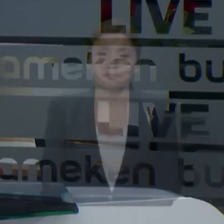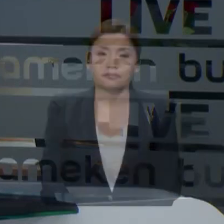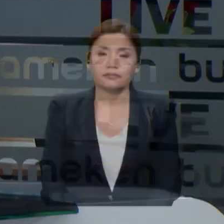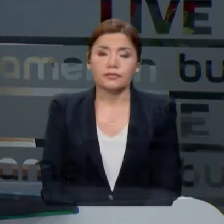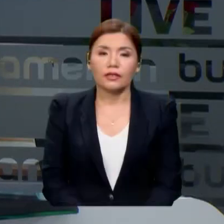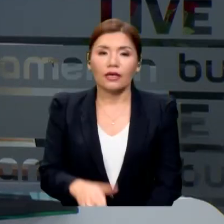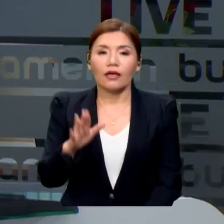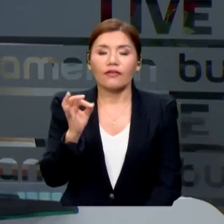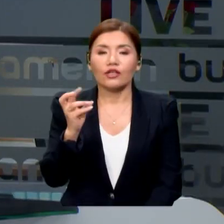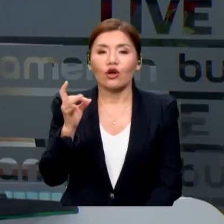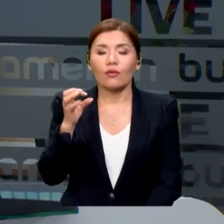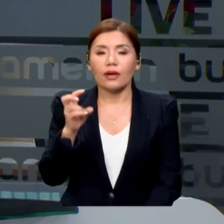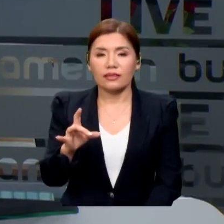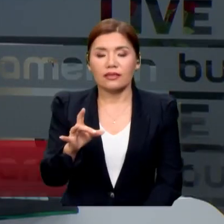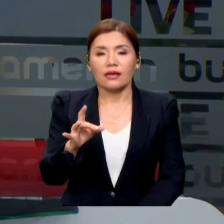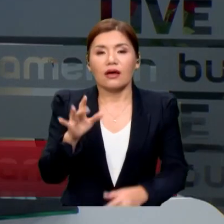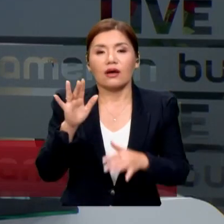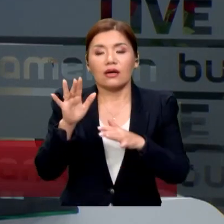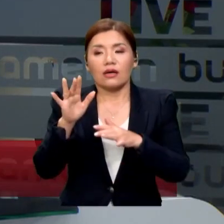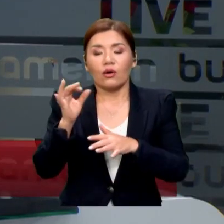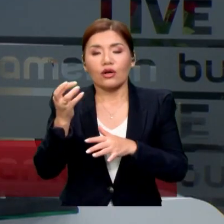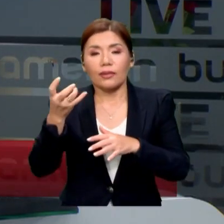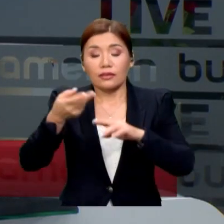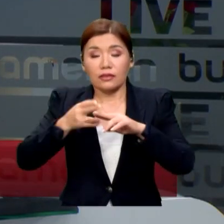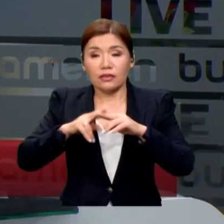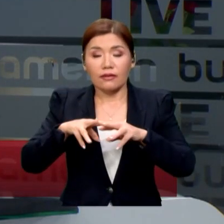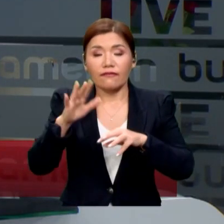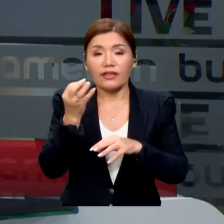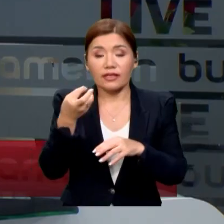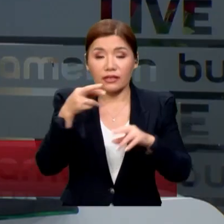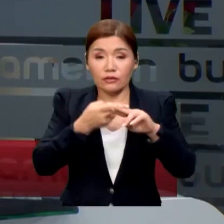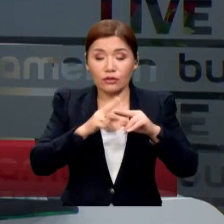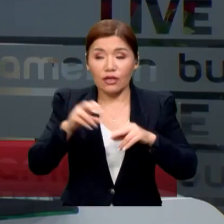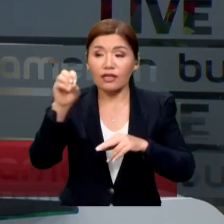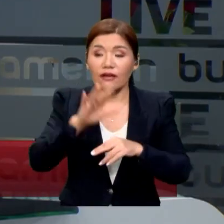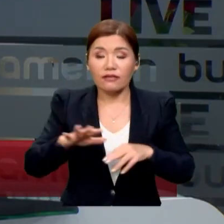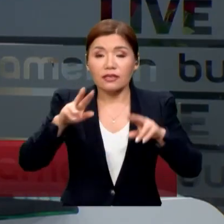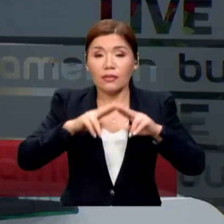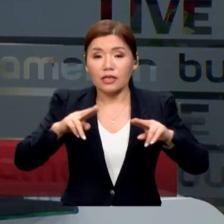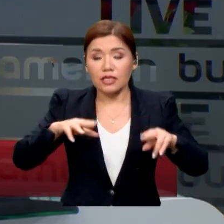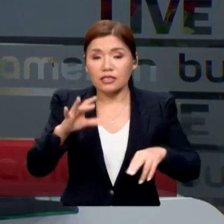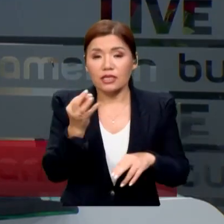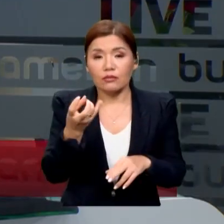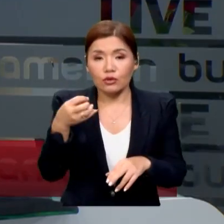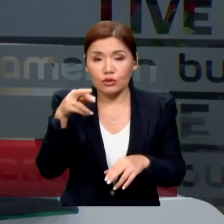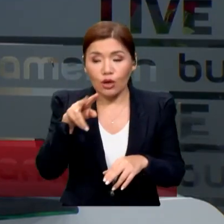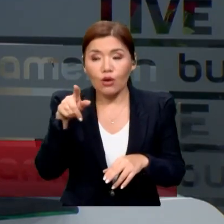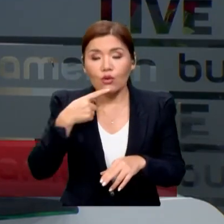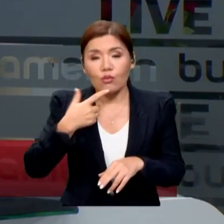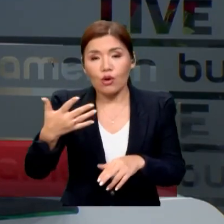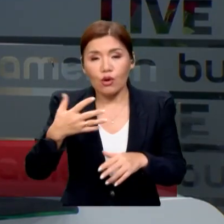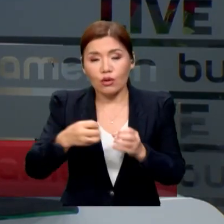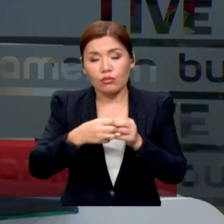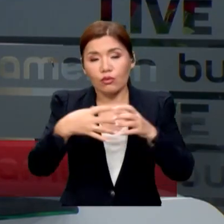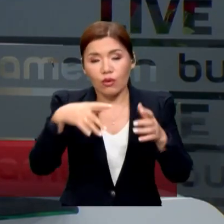Виктор Орбан, премьер-министр Венгрии, представил приоритеты венгерского председательства в Европейском парламенте в Страсбурге. Основа его речи – конфликт